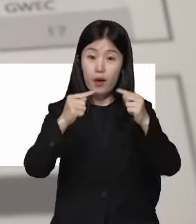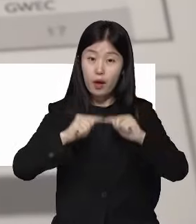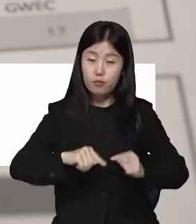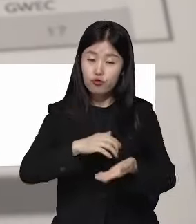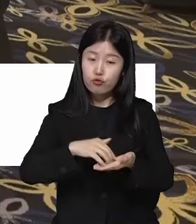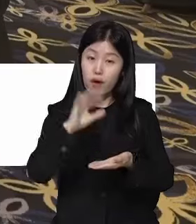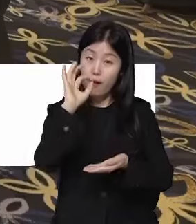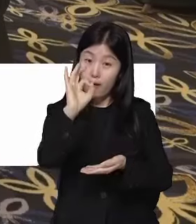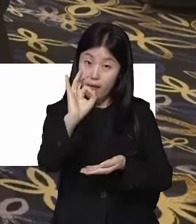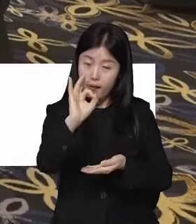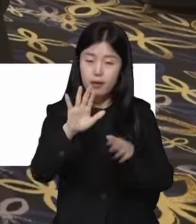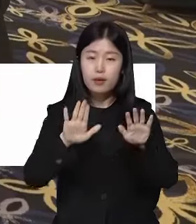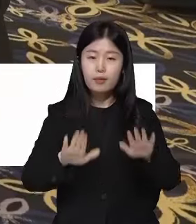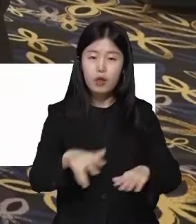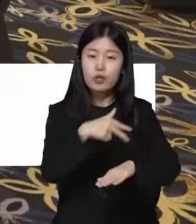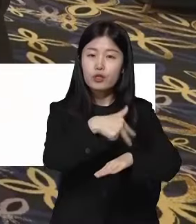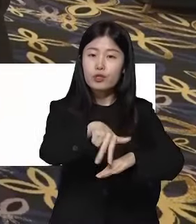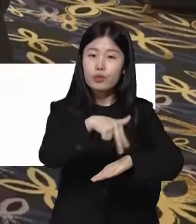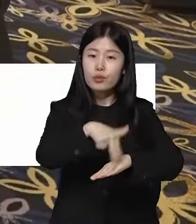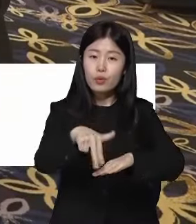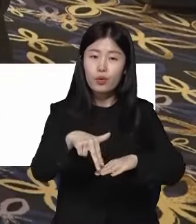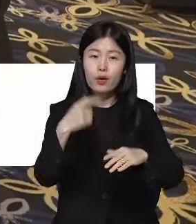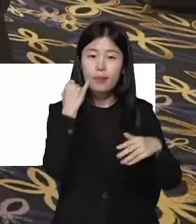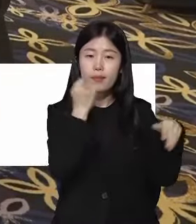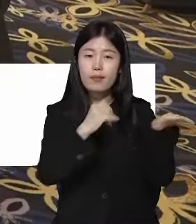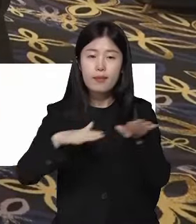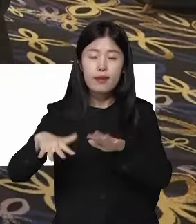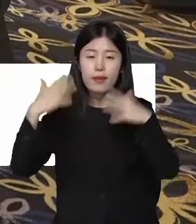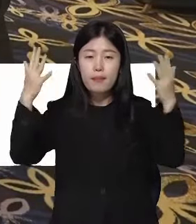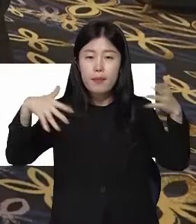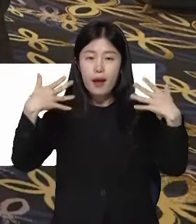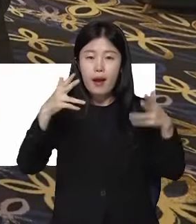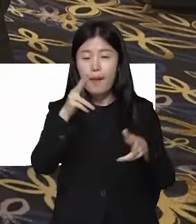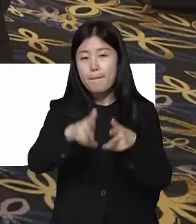진도 해상풍력발전사협의체 설립을 허가했습니다.